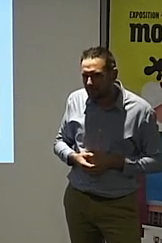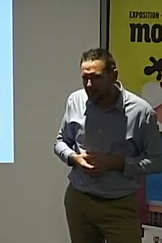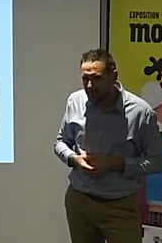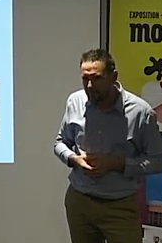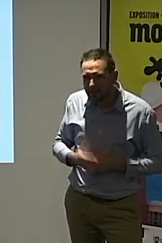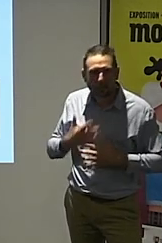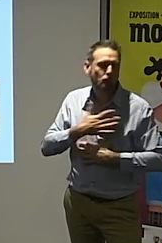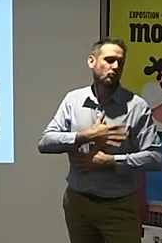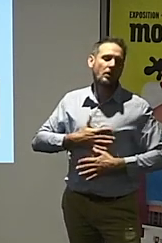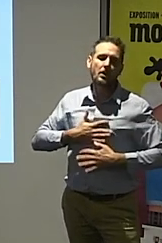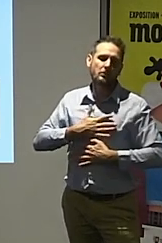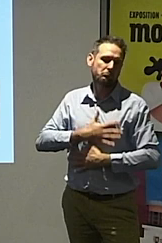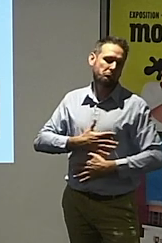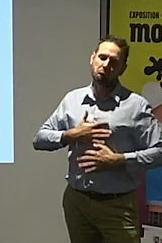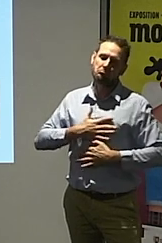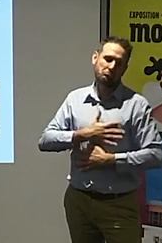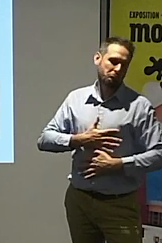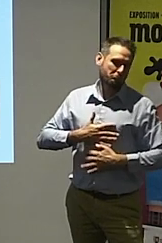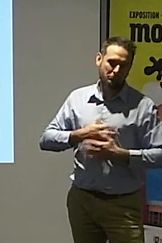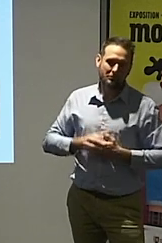La joie.